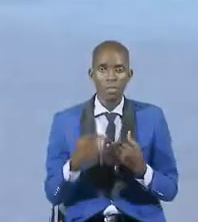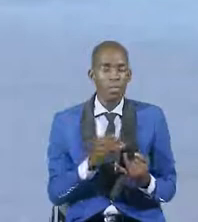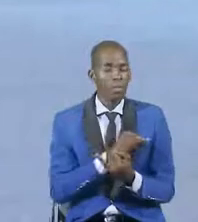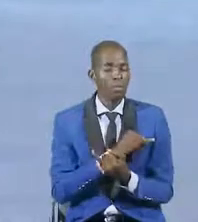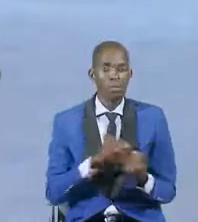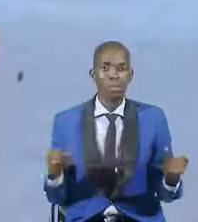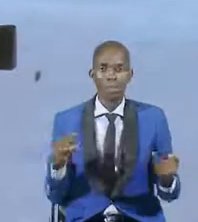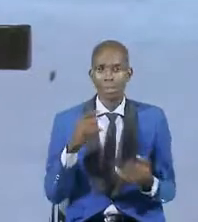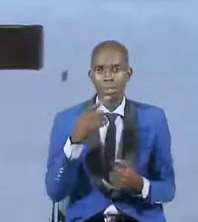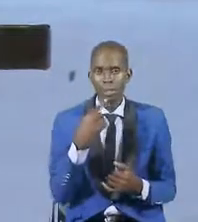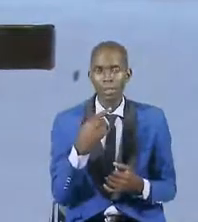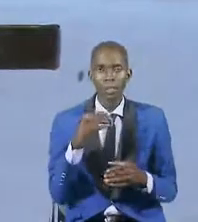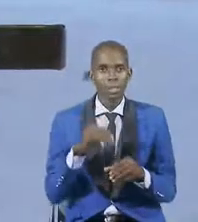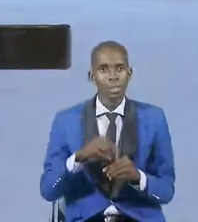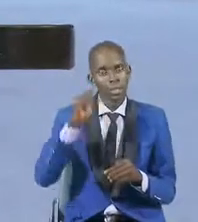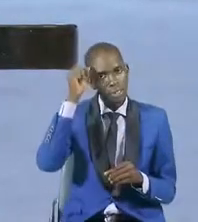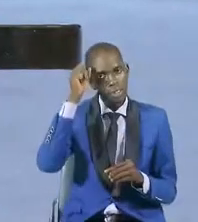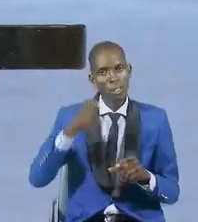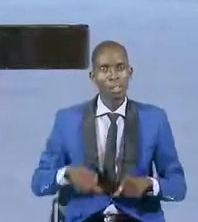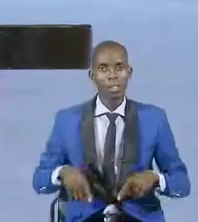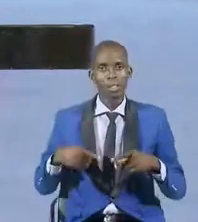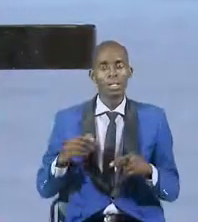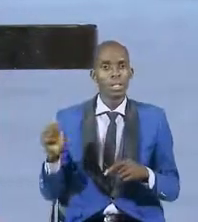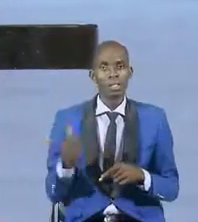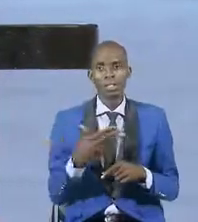a le dernier mot dans sa vie.